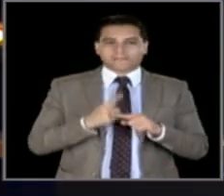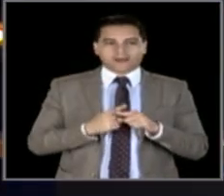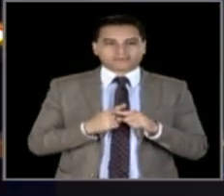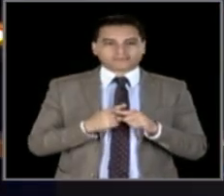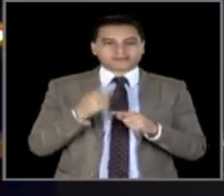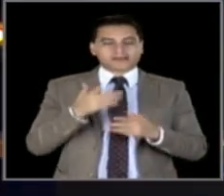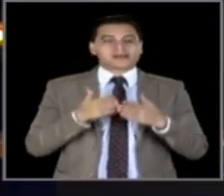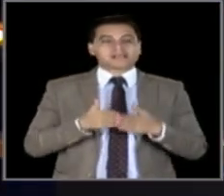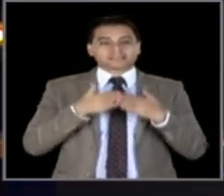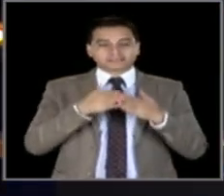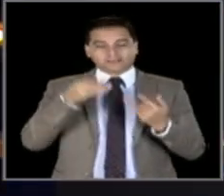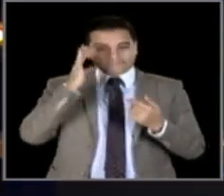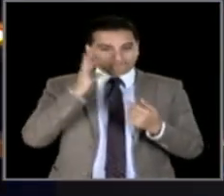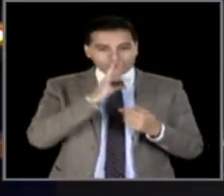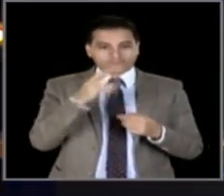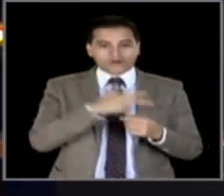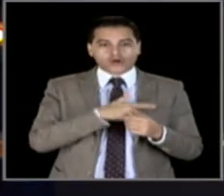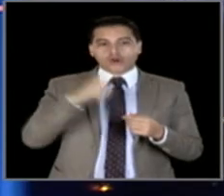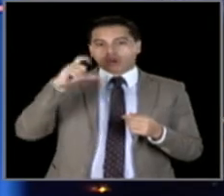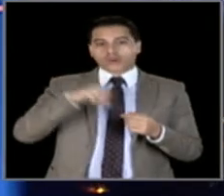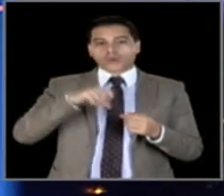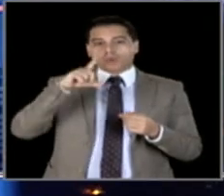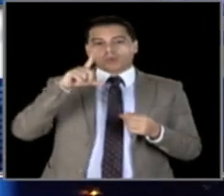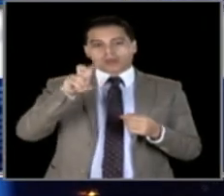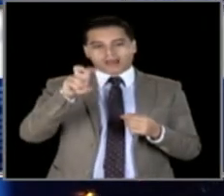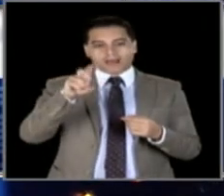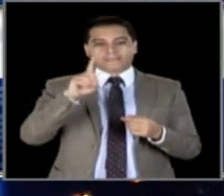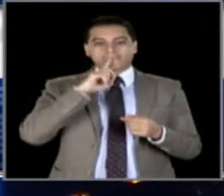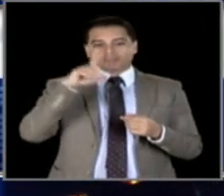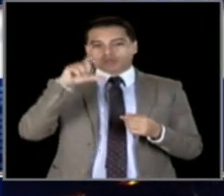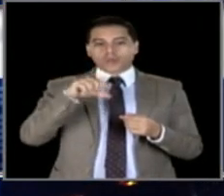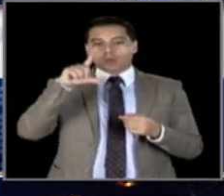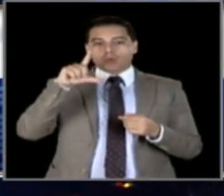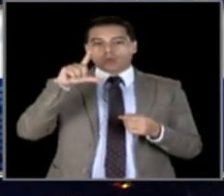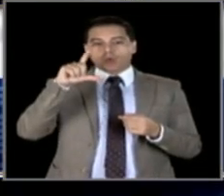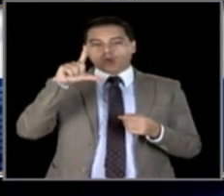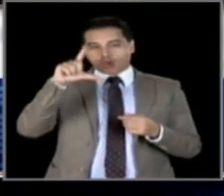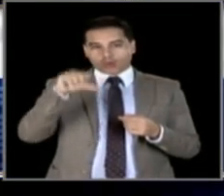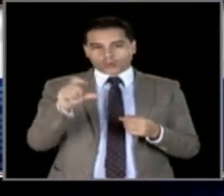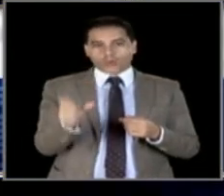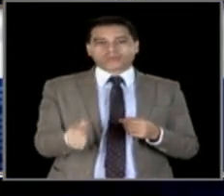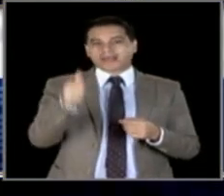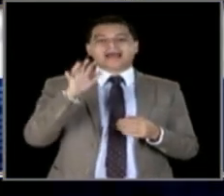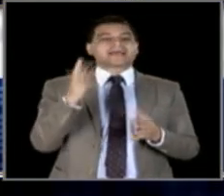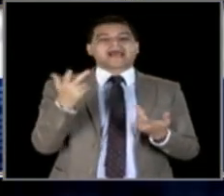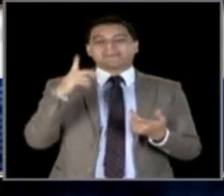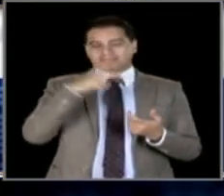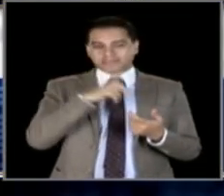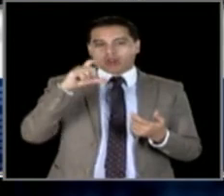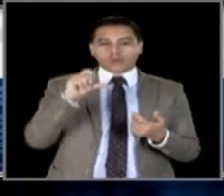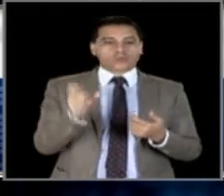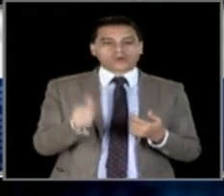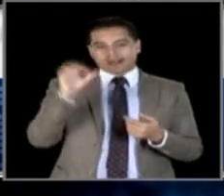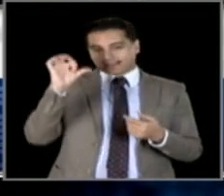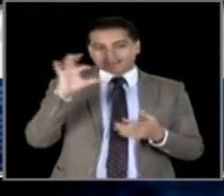هي مركبة اسمها لونا، بس لونا كام بقى؟ هي دي مشكلة. لونا